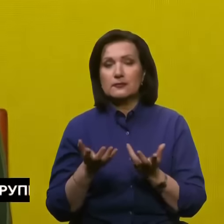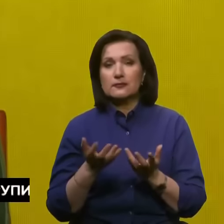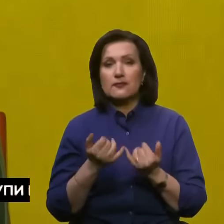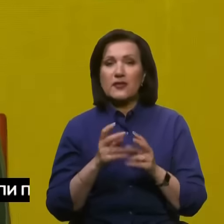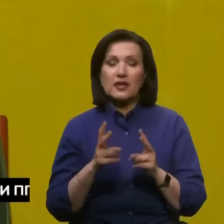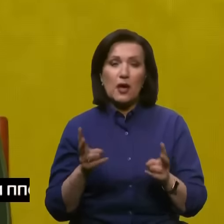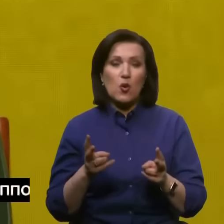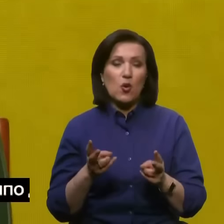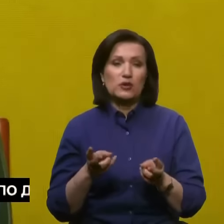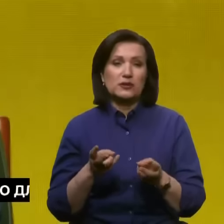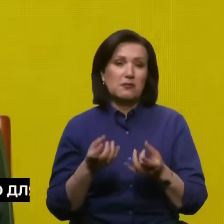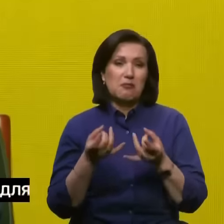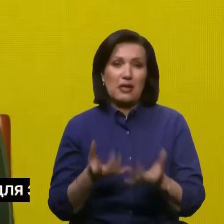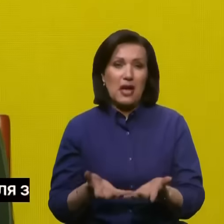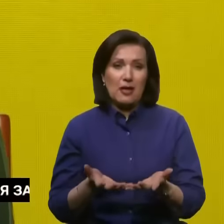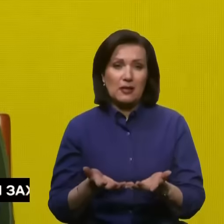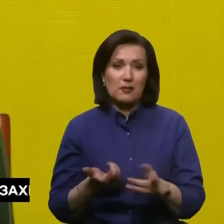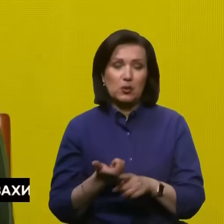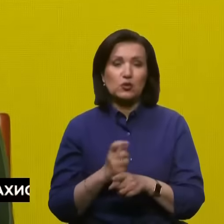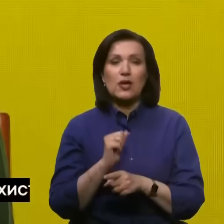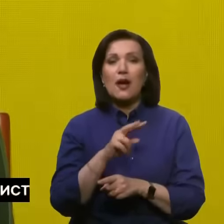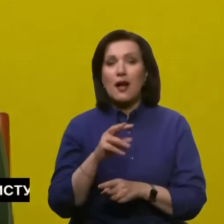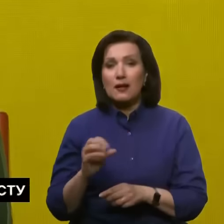для когось банальним дуже. Але,